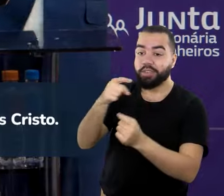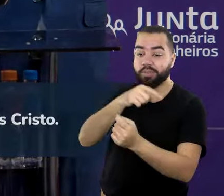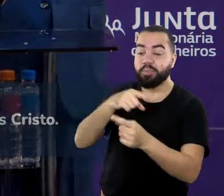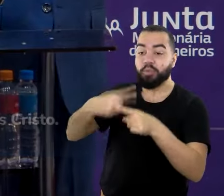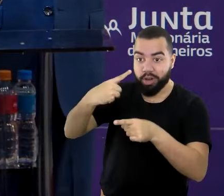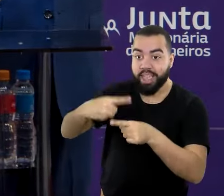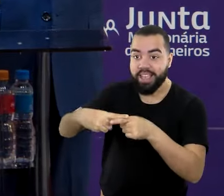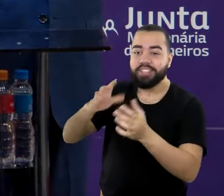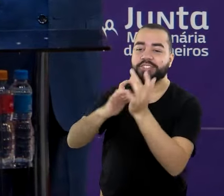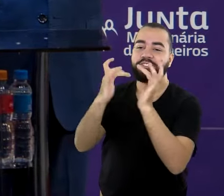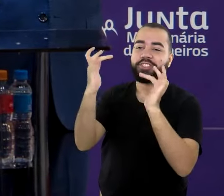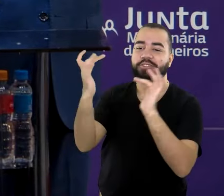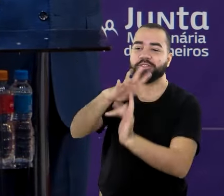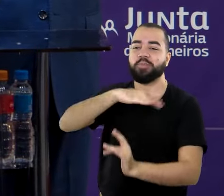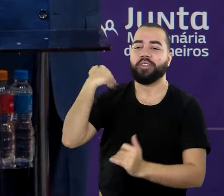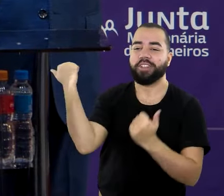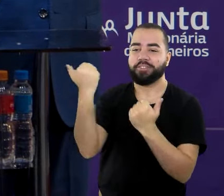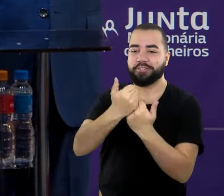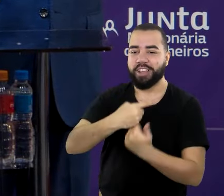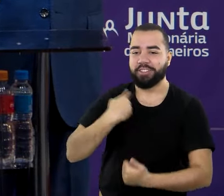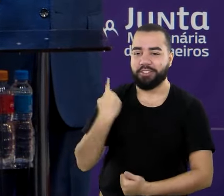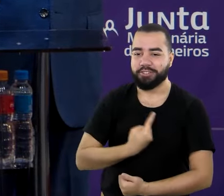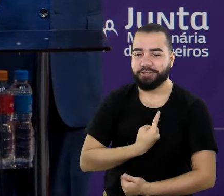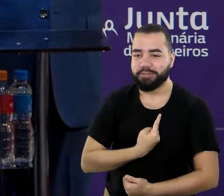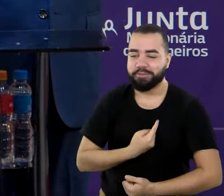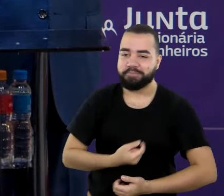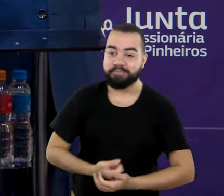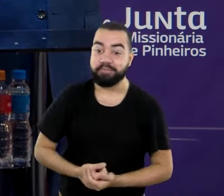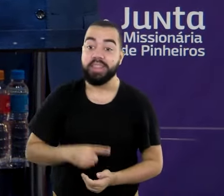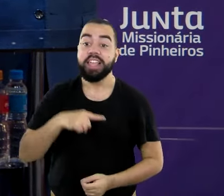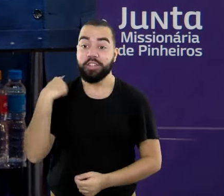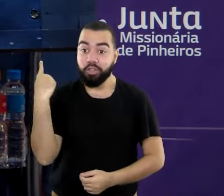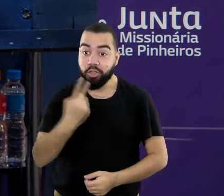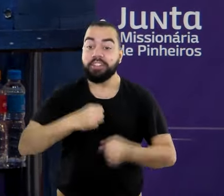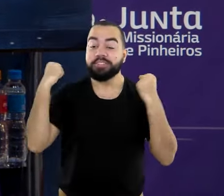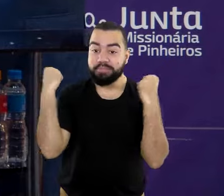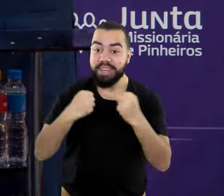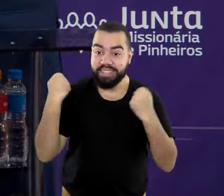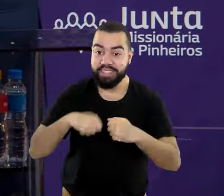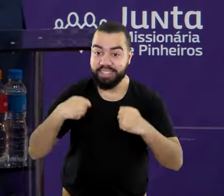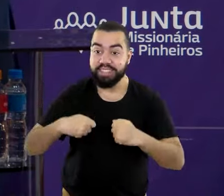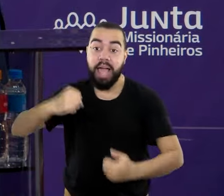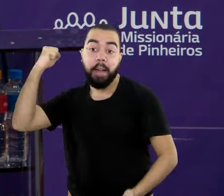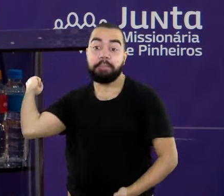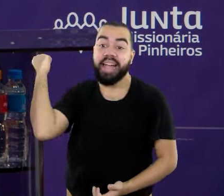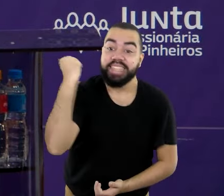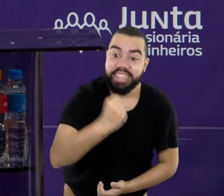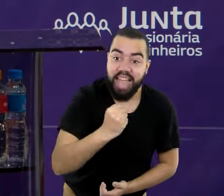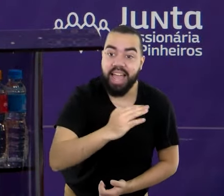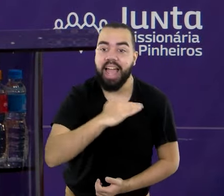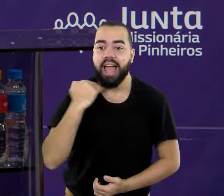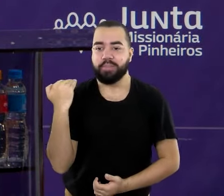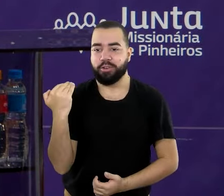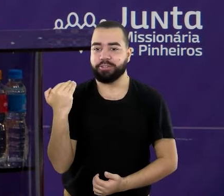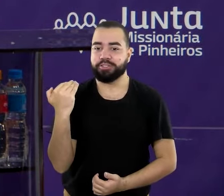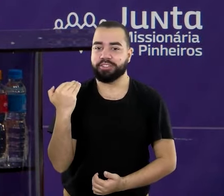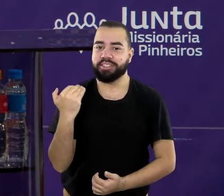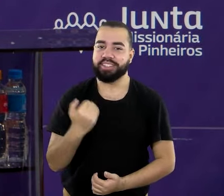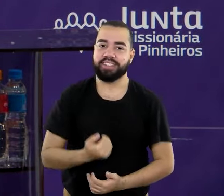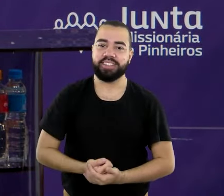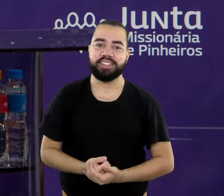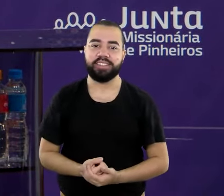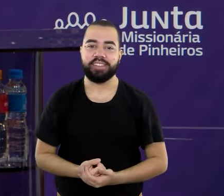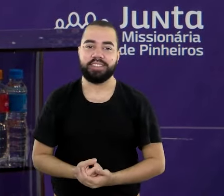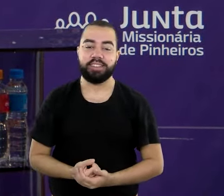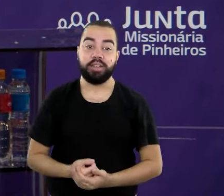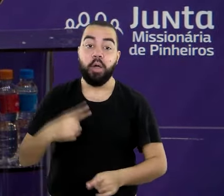사망을 사망시켜야 됩니다. Então nós temos que matar a morte. 우리 하나님의 백성은 사망의 종이